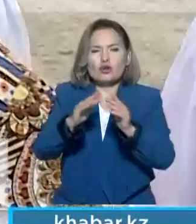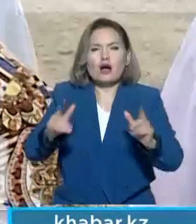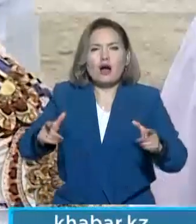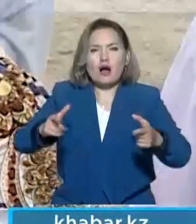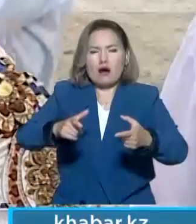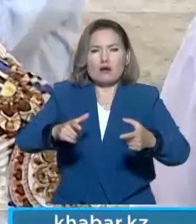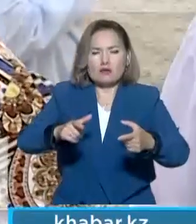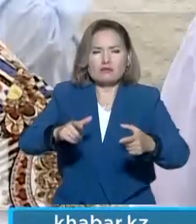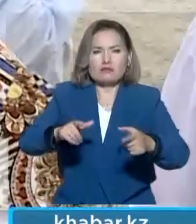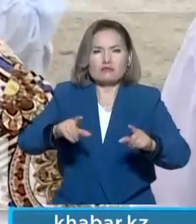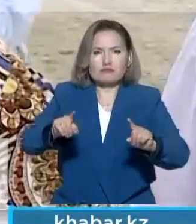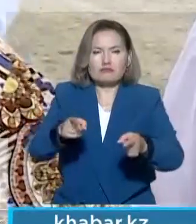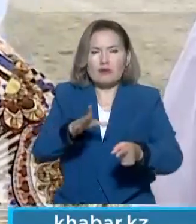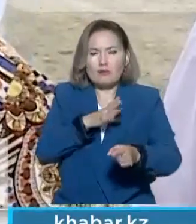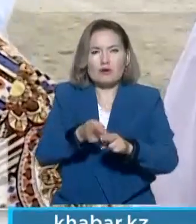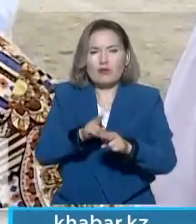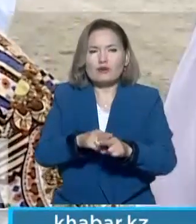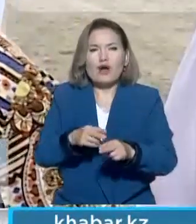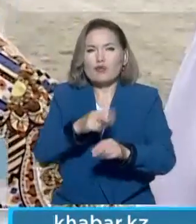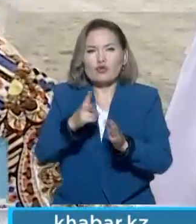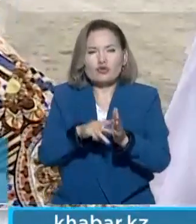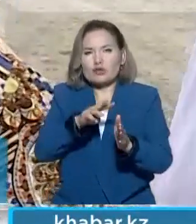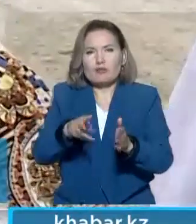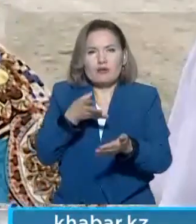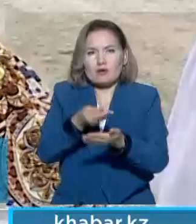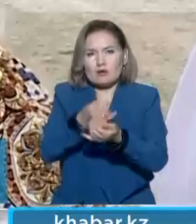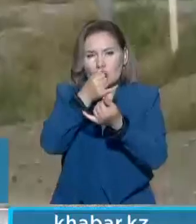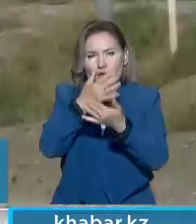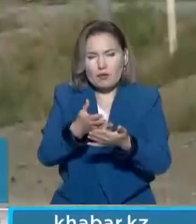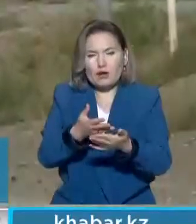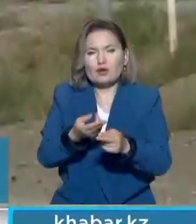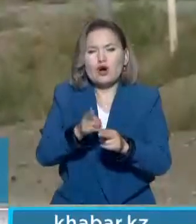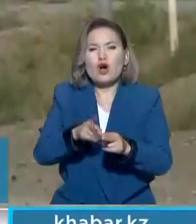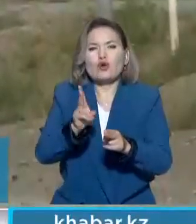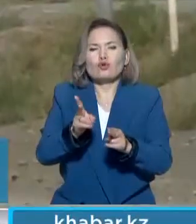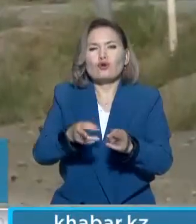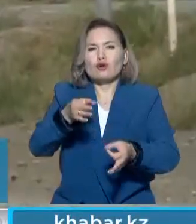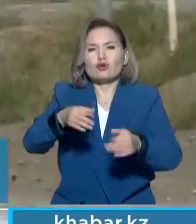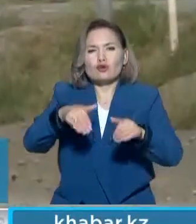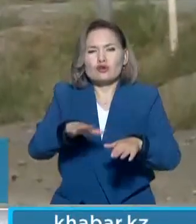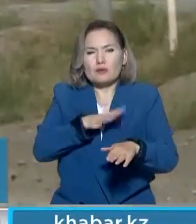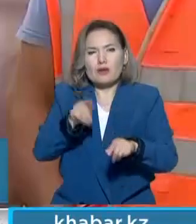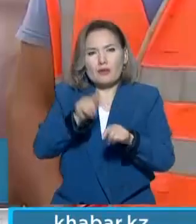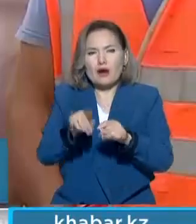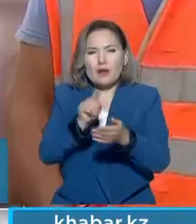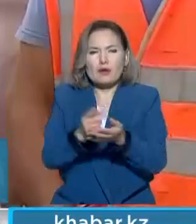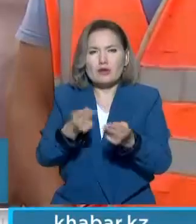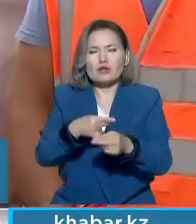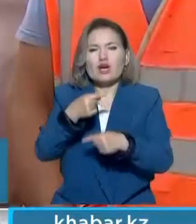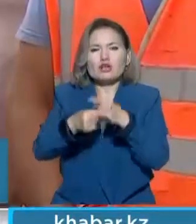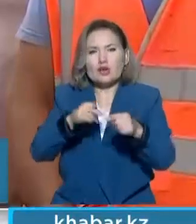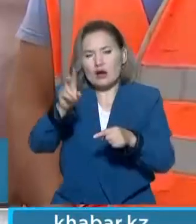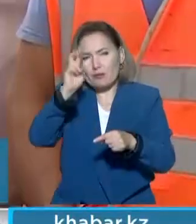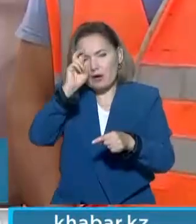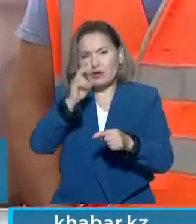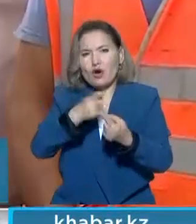рыночный бағамен төлейсіңдер деп отыр. Ол бағаларды қайдан шығарып отыр? Кім шығарып отыр? Ревизионный центр келіп тексеру керек. Неге через